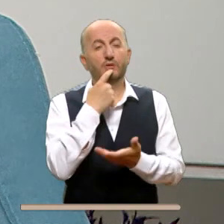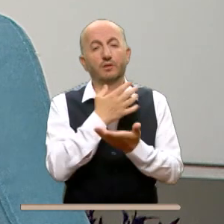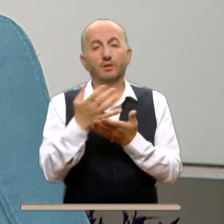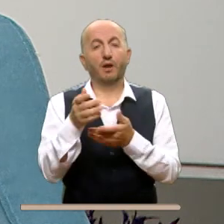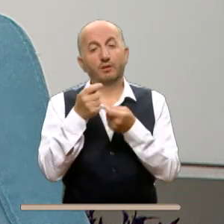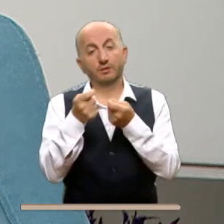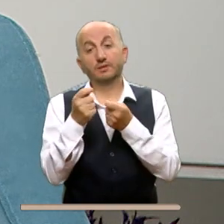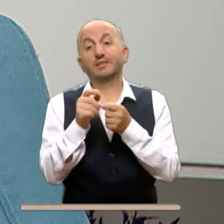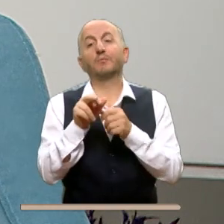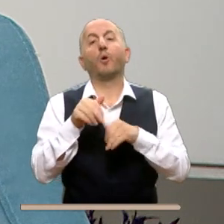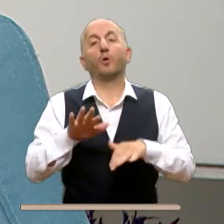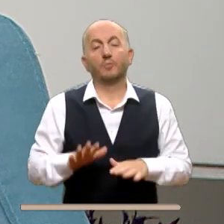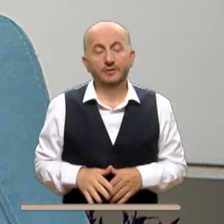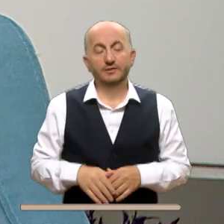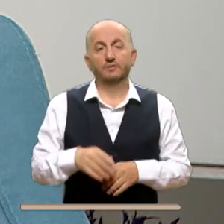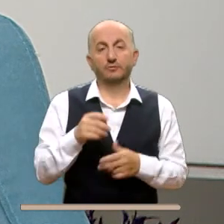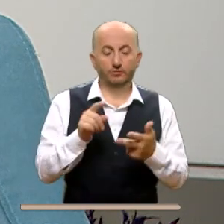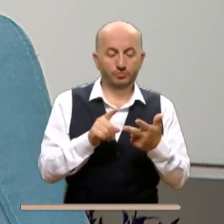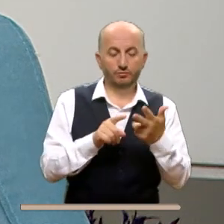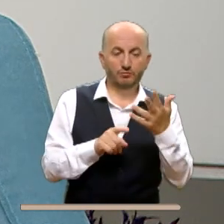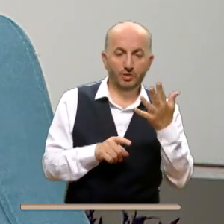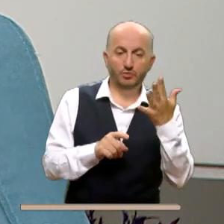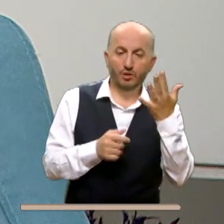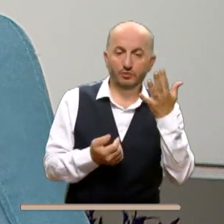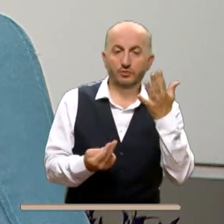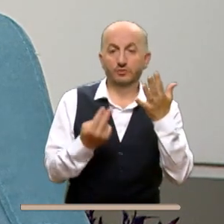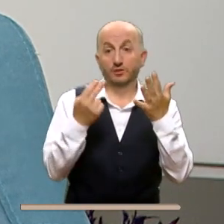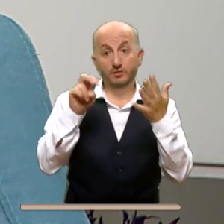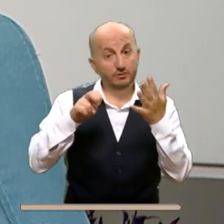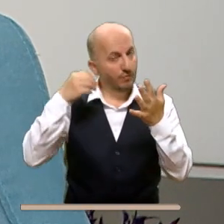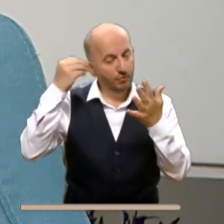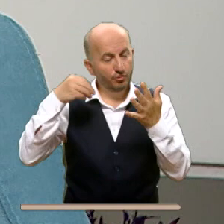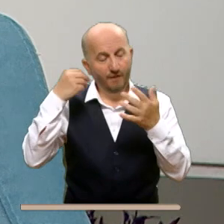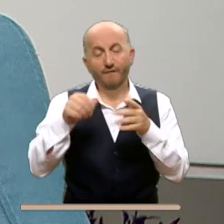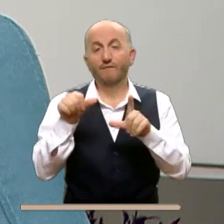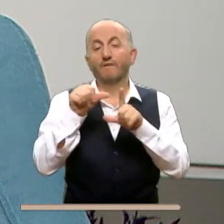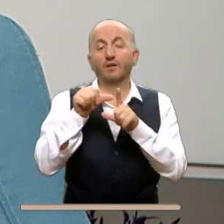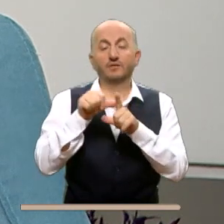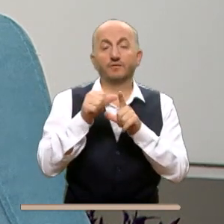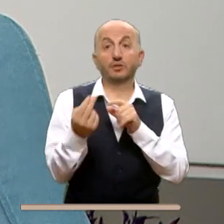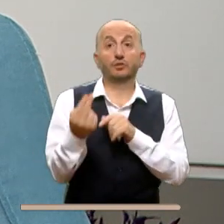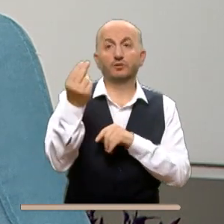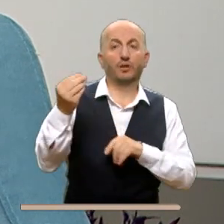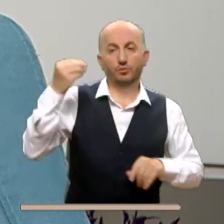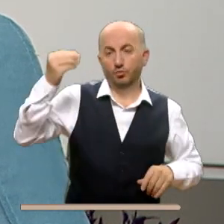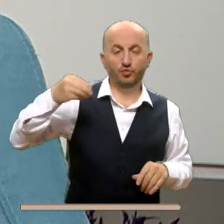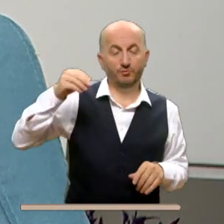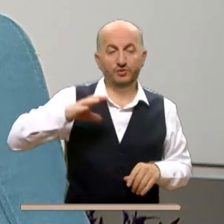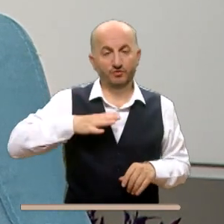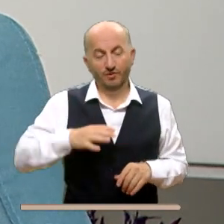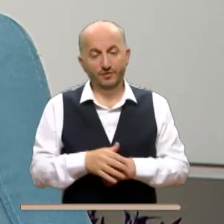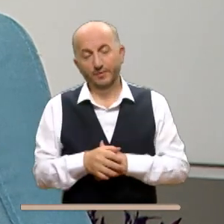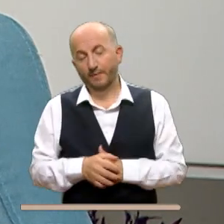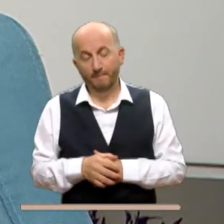derslerine giriyor gibi olmasın. 3-4 hoca, 5-6-7-8 hoca, felsefe bölümünde mesela 7 hocamız var bir